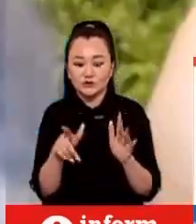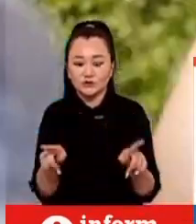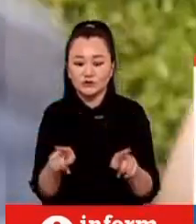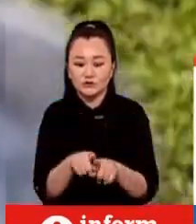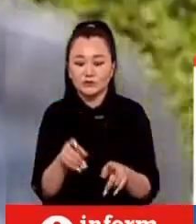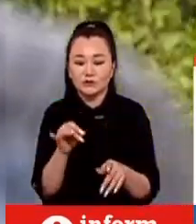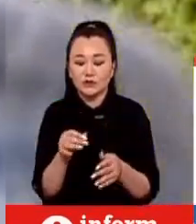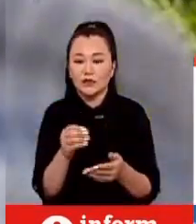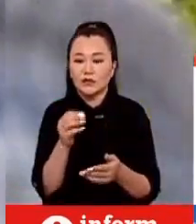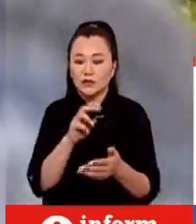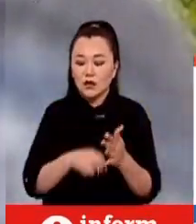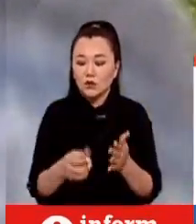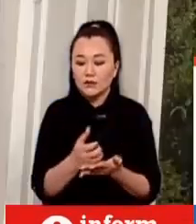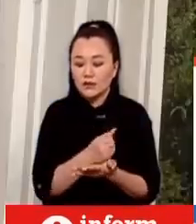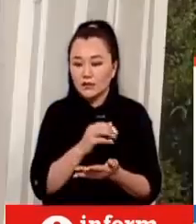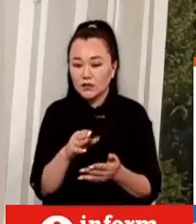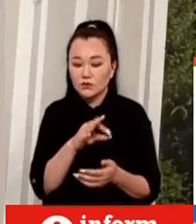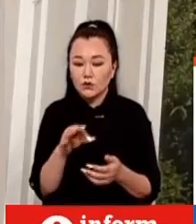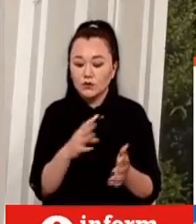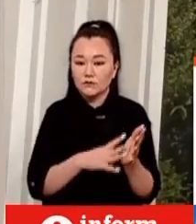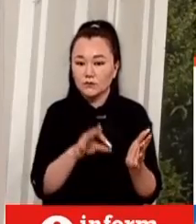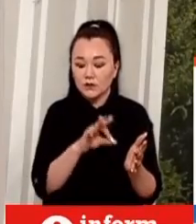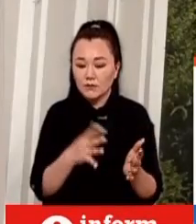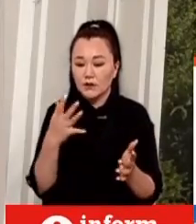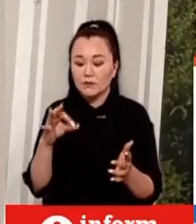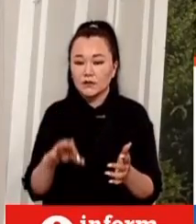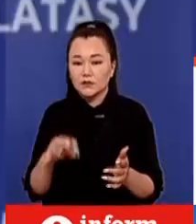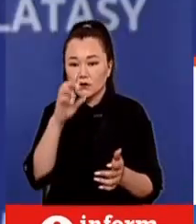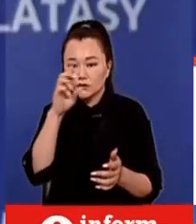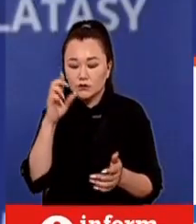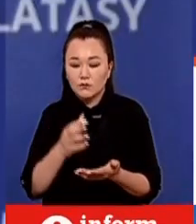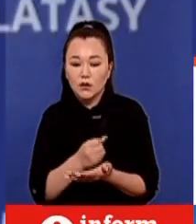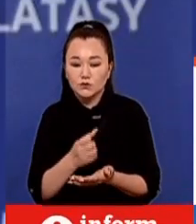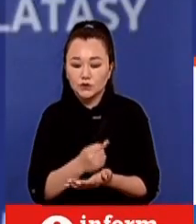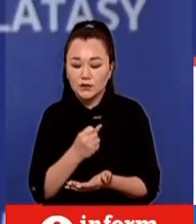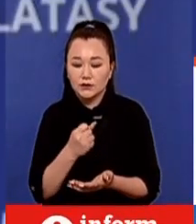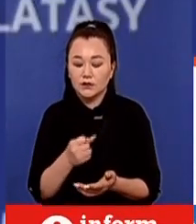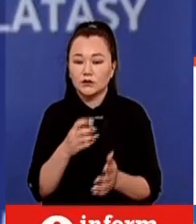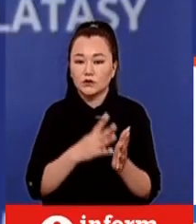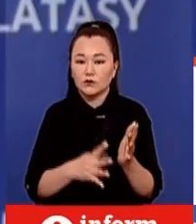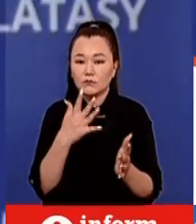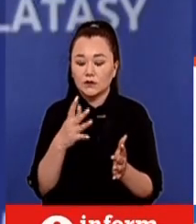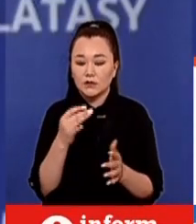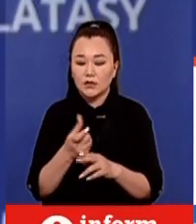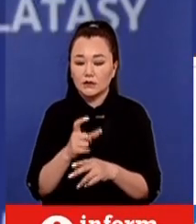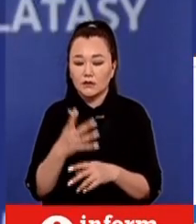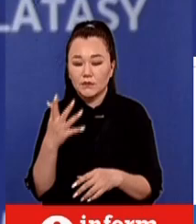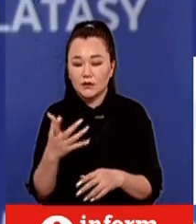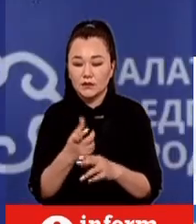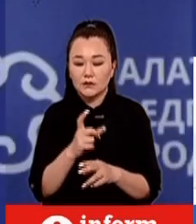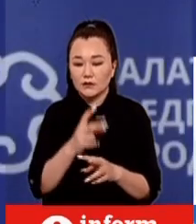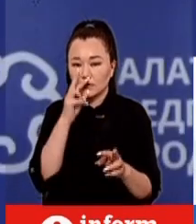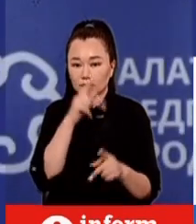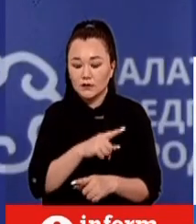делят. 90% получает ТО, 5% государство. Я думаю, что 95 на 5 это, конечно, как минимум